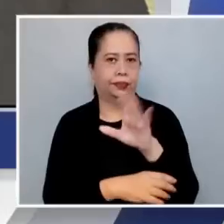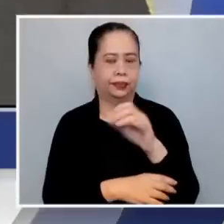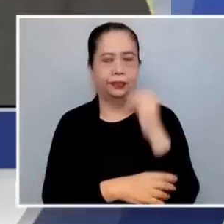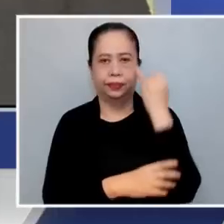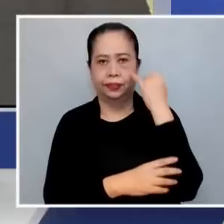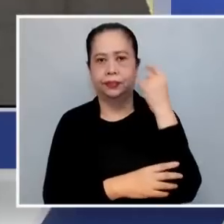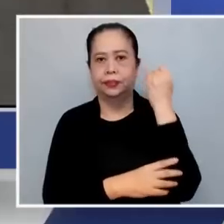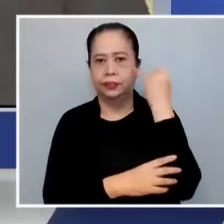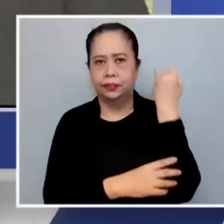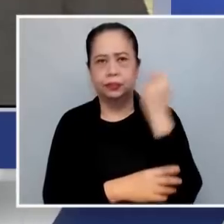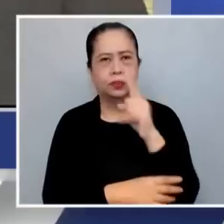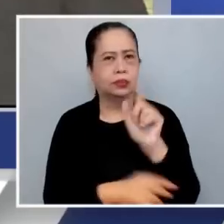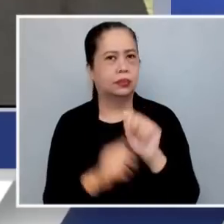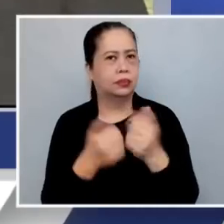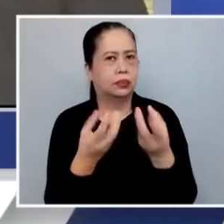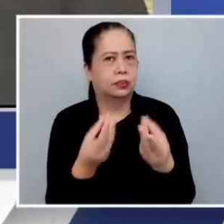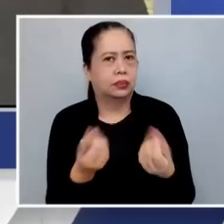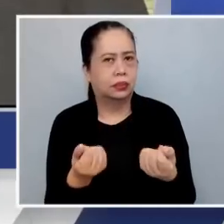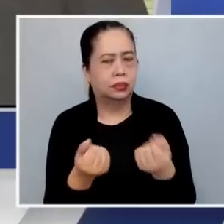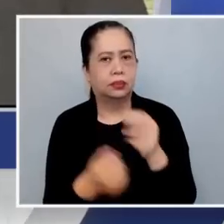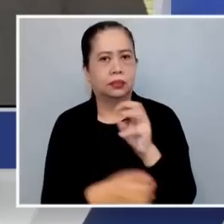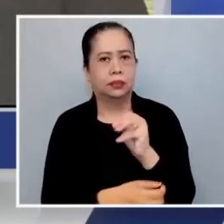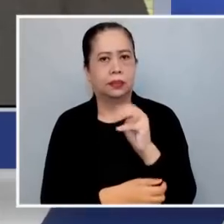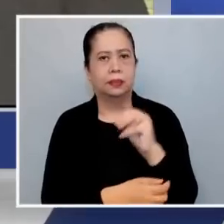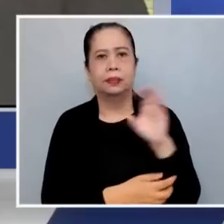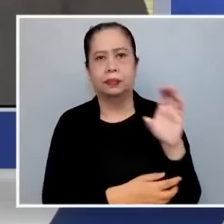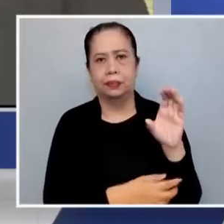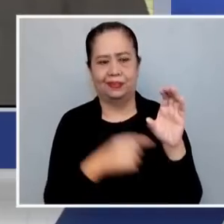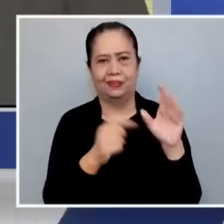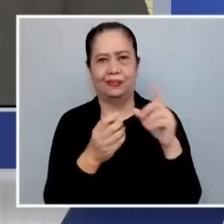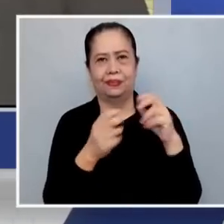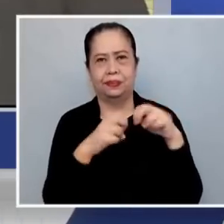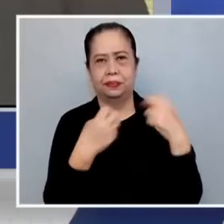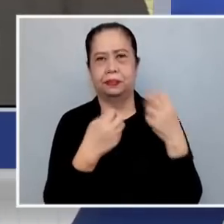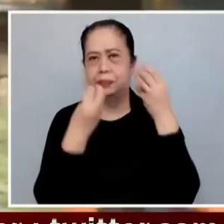O Jack, anong solusyon ng MMC?